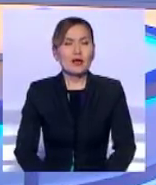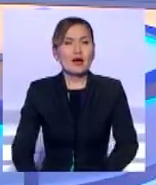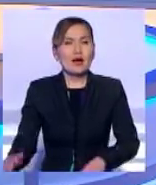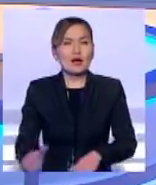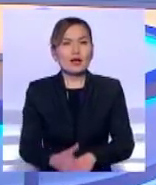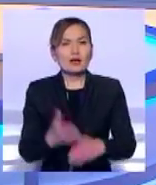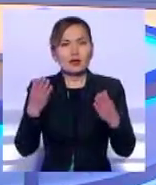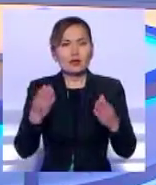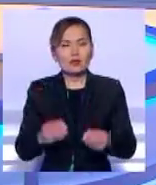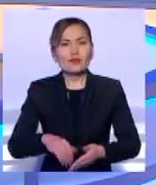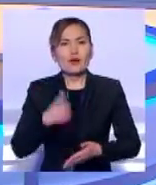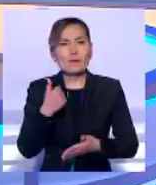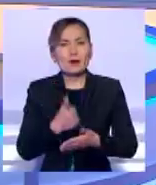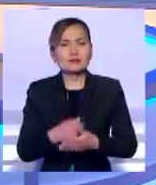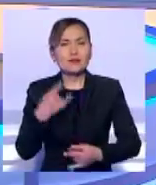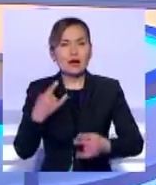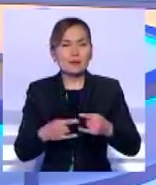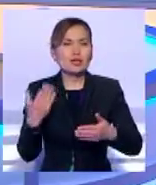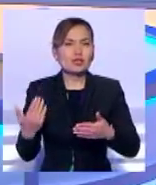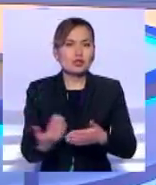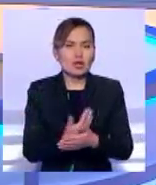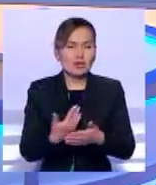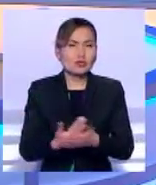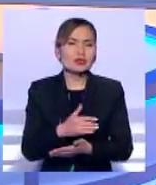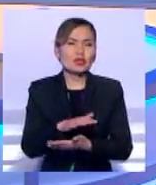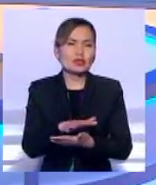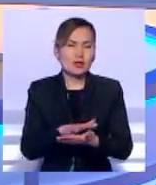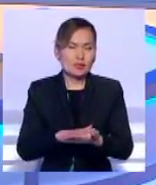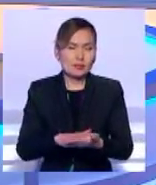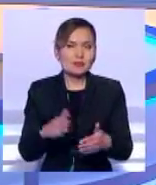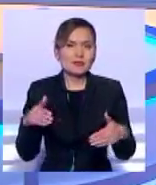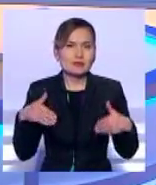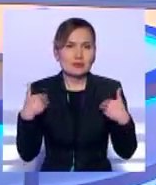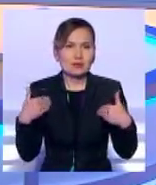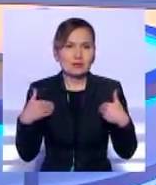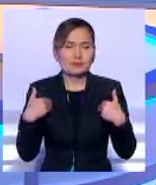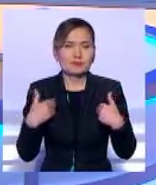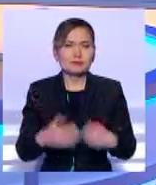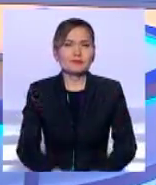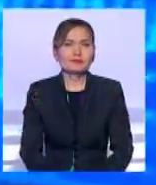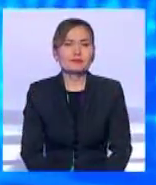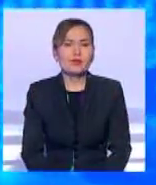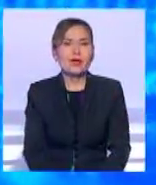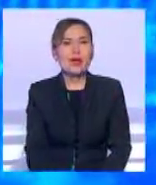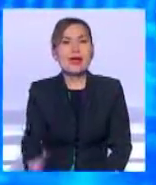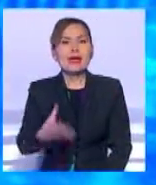Қайырлы күн, басты ақпарат арнау жұмысын жалғастырады. Студияда Марал Байғара, Сурда аудармашы Самал Жантемір.